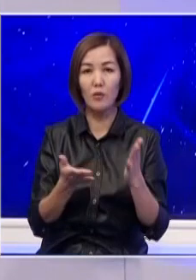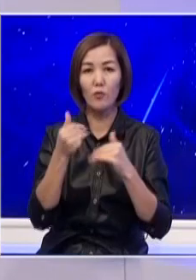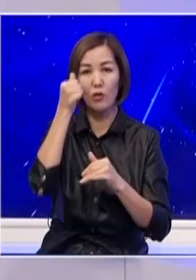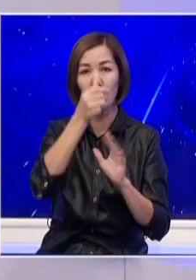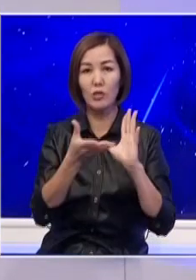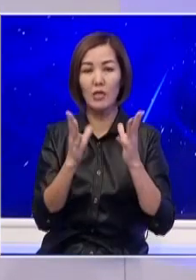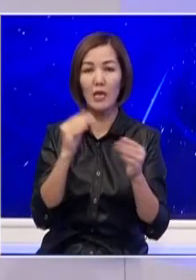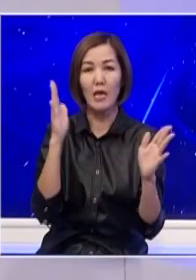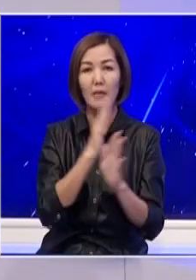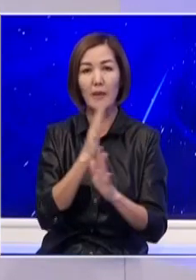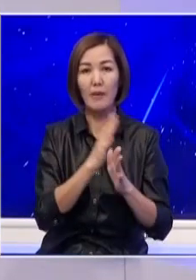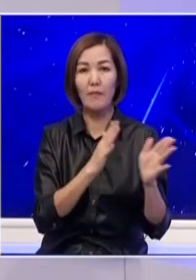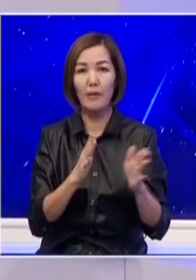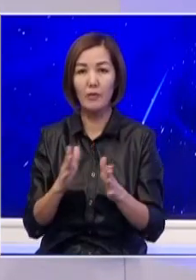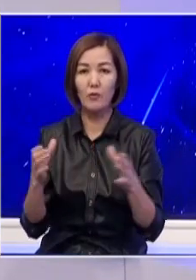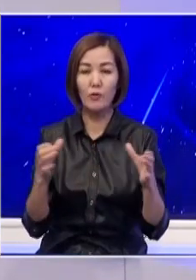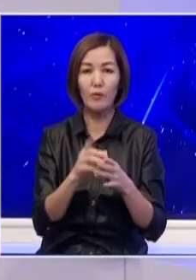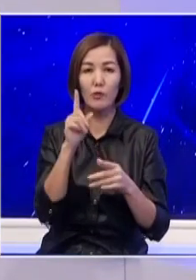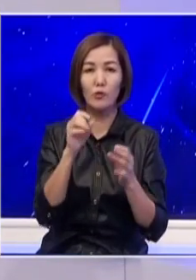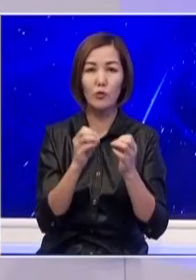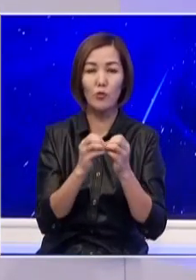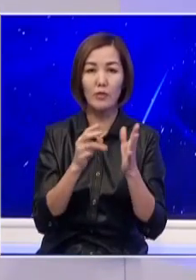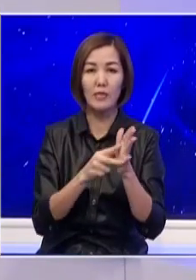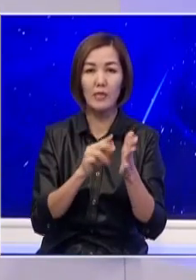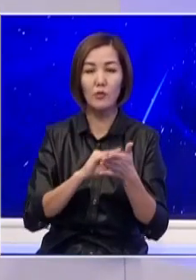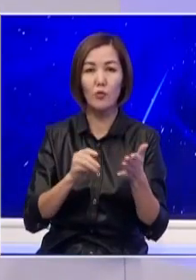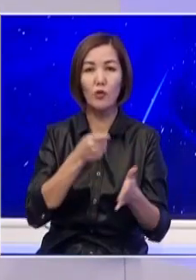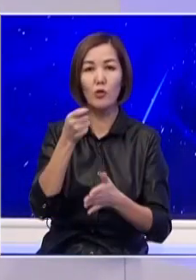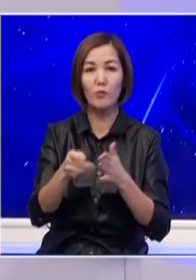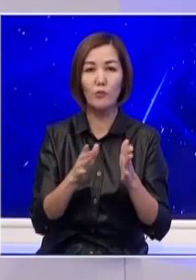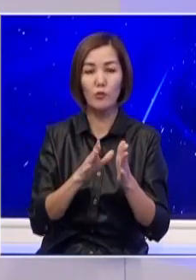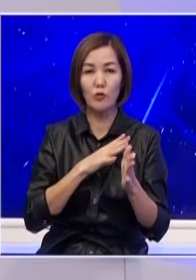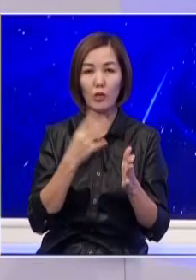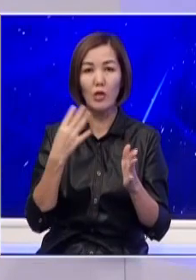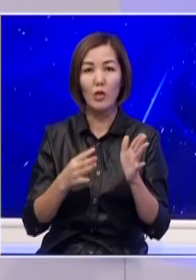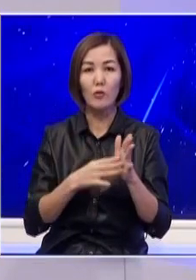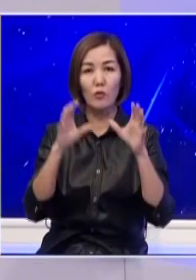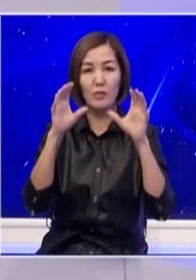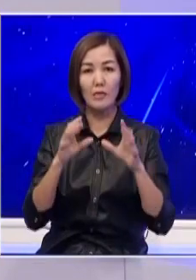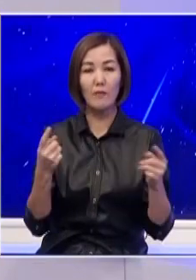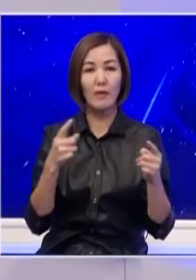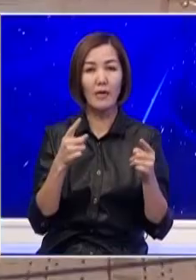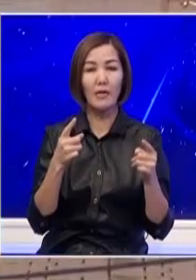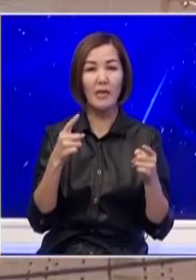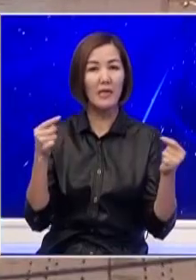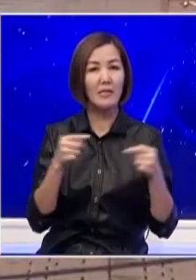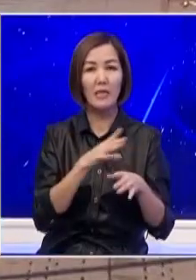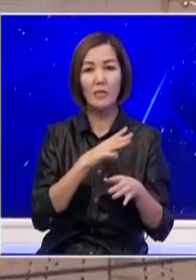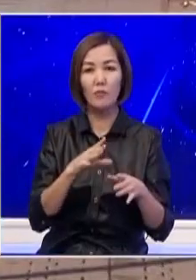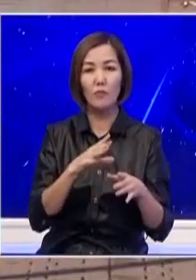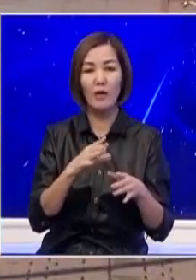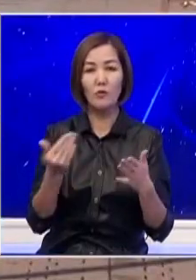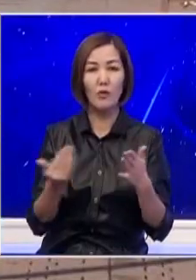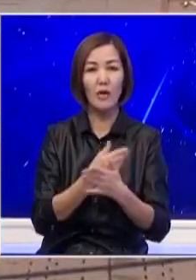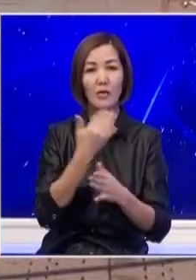табиғи монополияларды реттеу департаментіне 118 өтінім түсіпті. Оның 49-ы заңнамаға сәйкес болмаған соң қайтарылса,